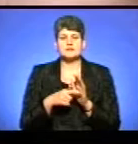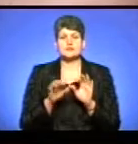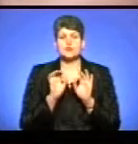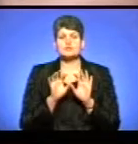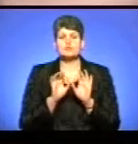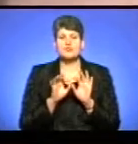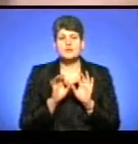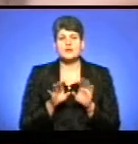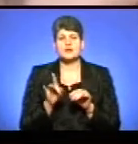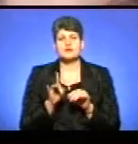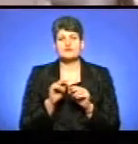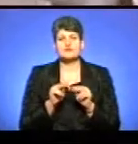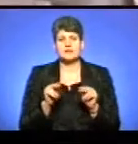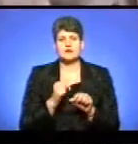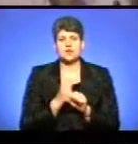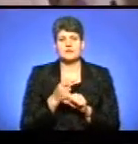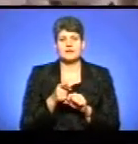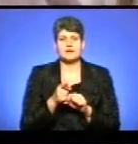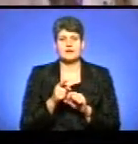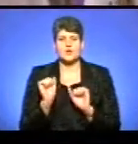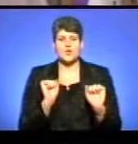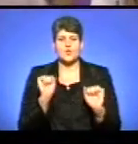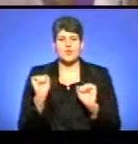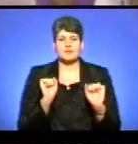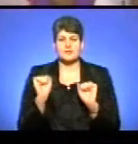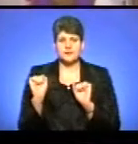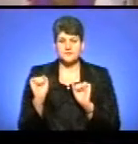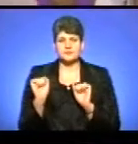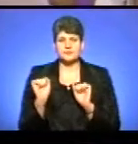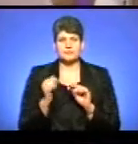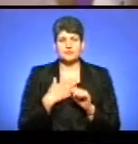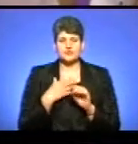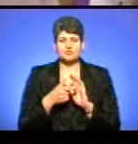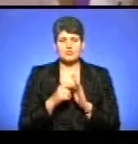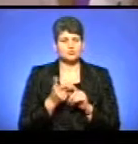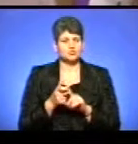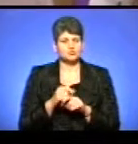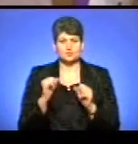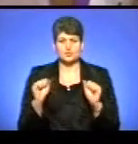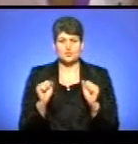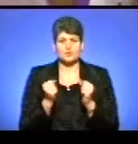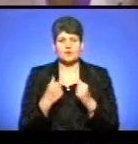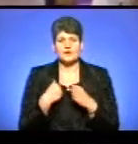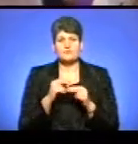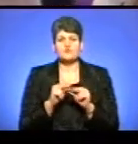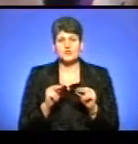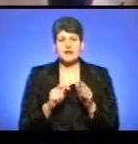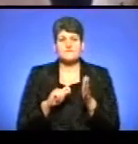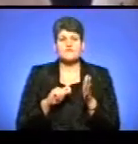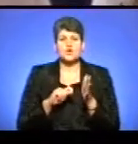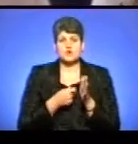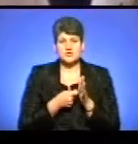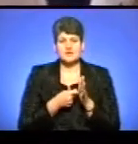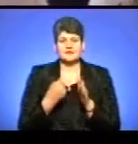розповідає, вчителька влаштовує для них руханки. У нас в класі дуже холодно, і нам вчителька включає